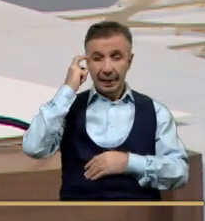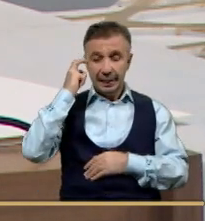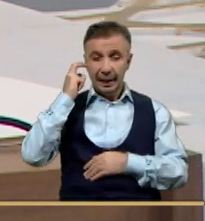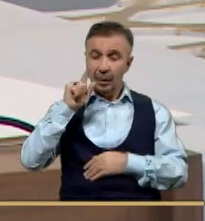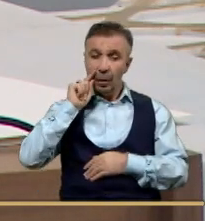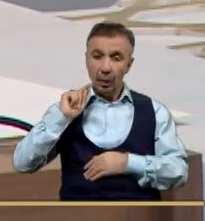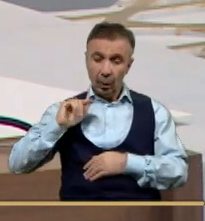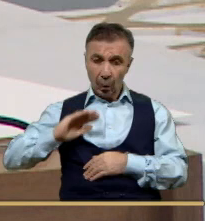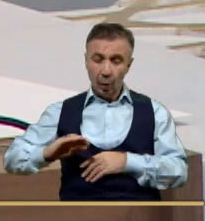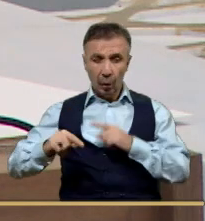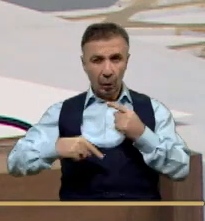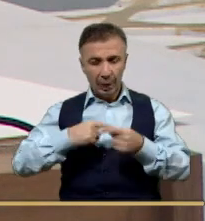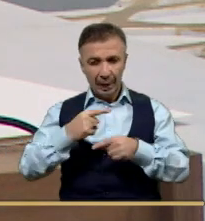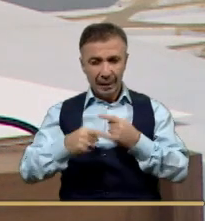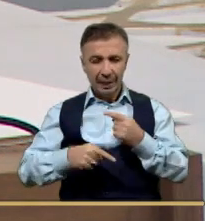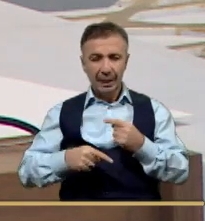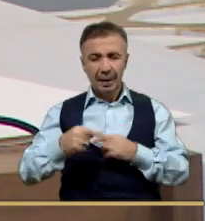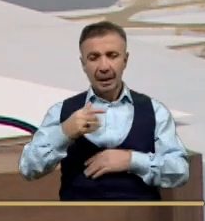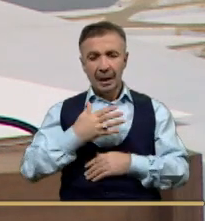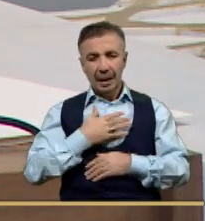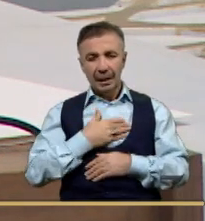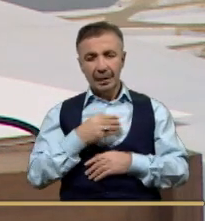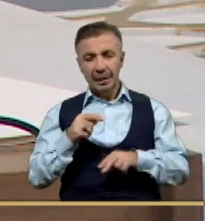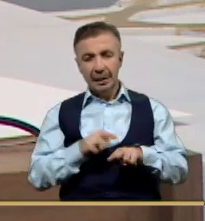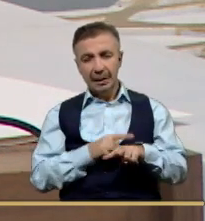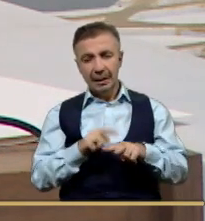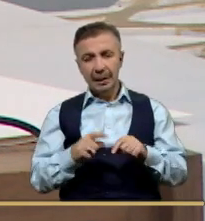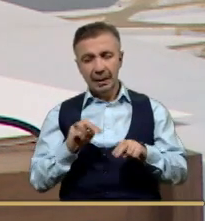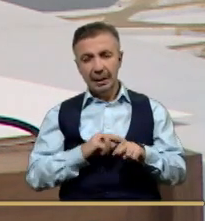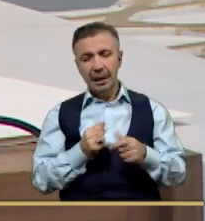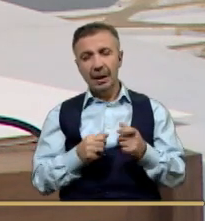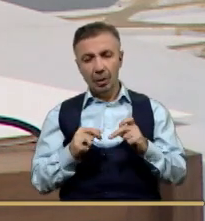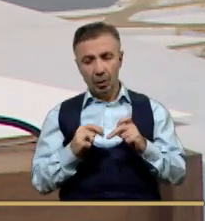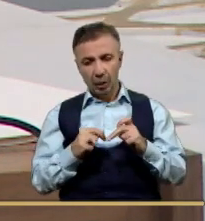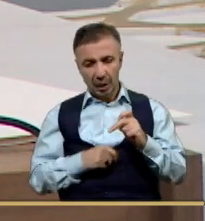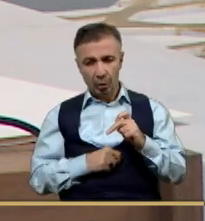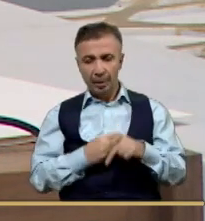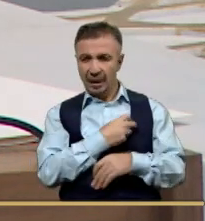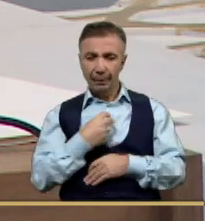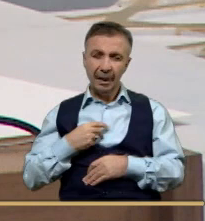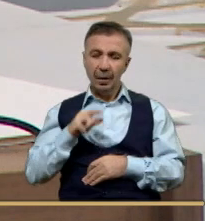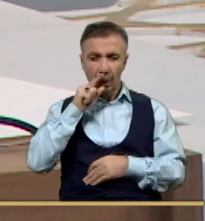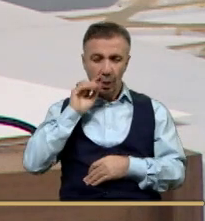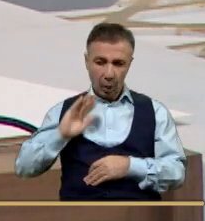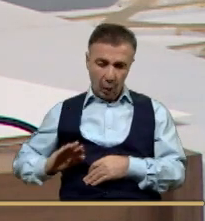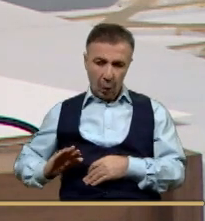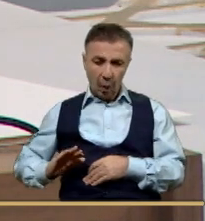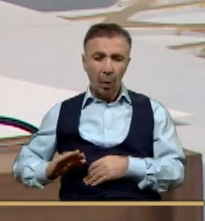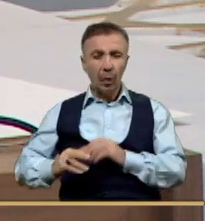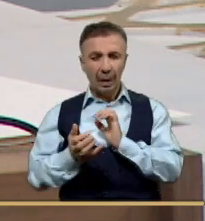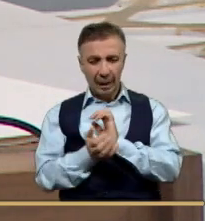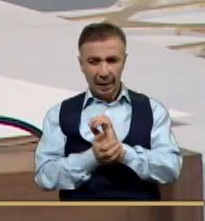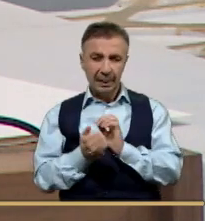Hazreti Yakub'a İsrail denir, onun oğullarına, yani bugünkü